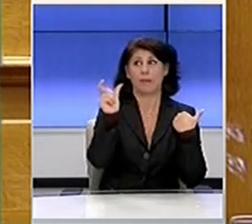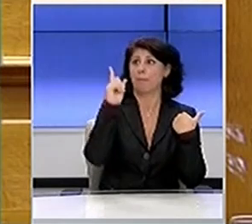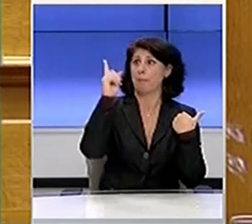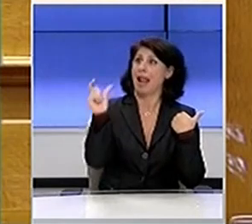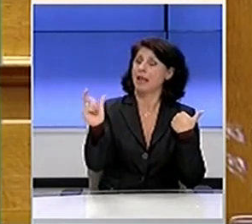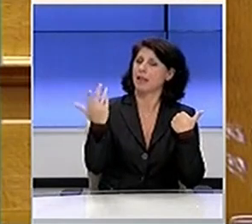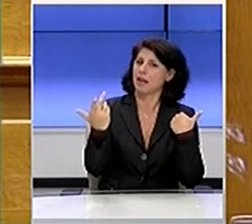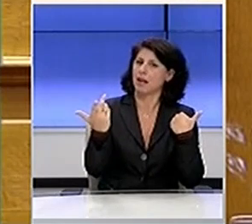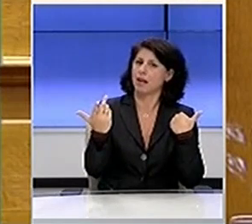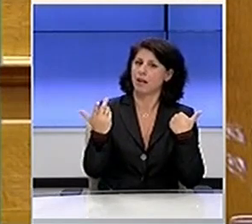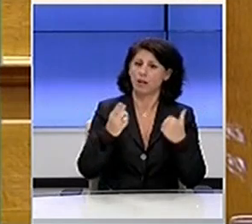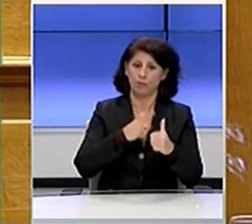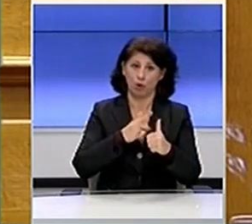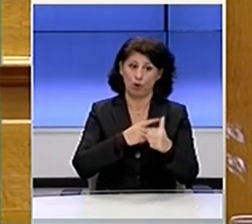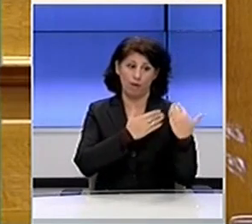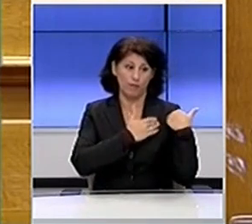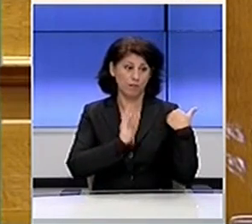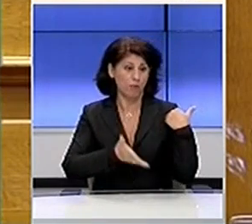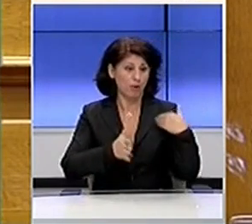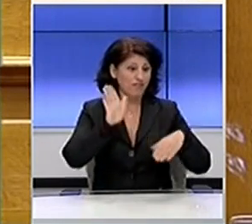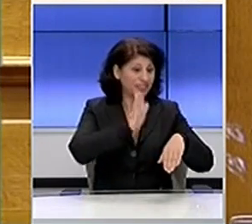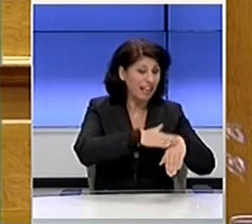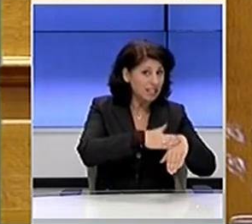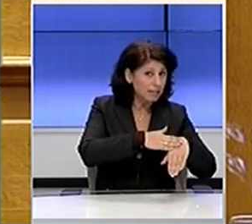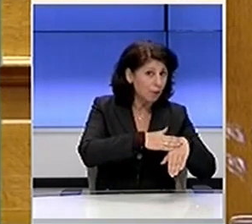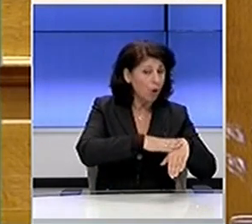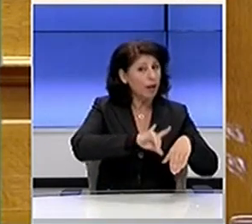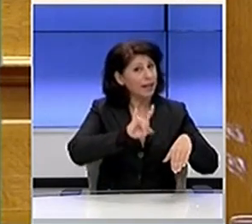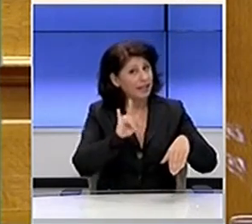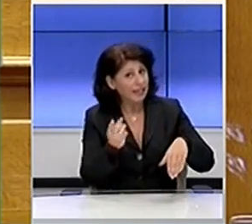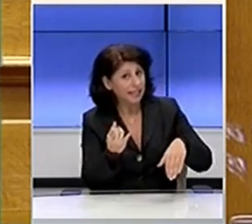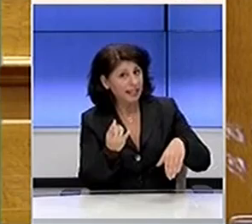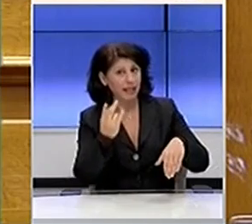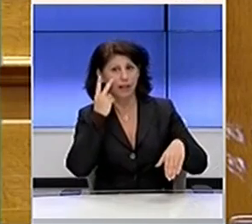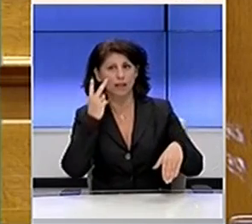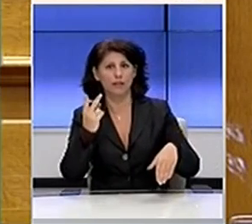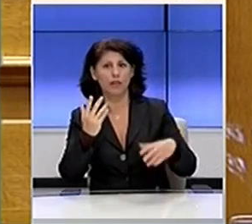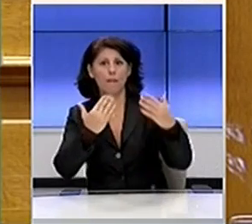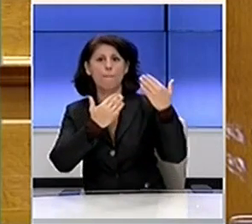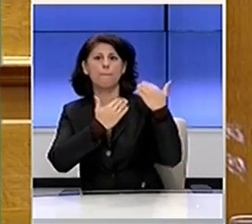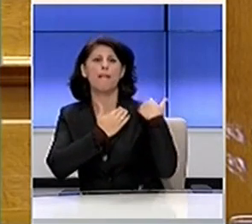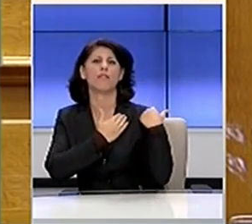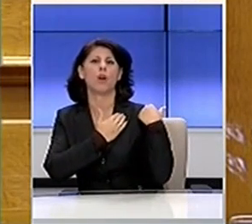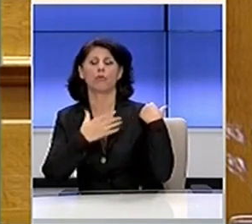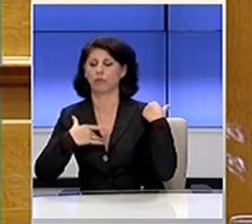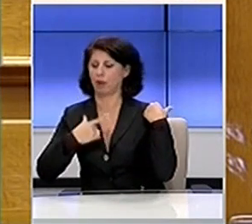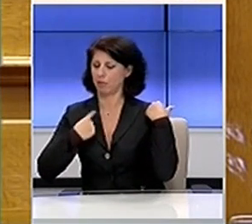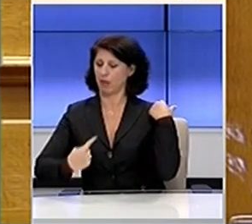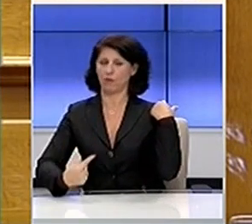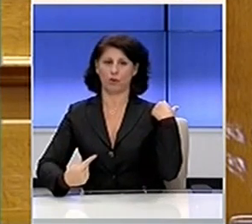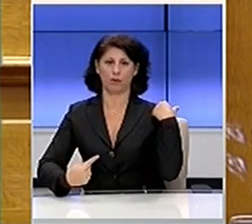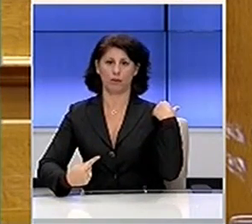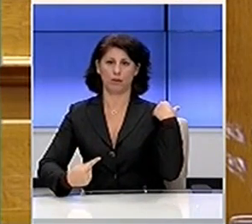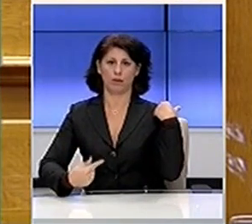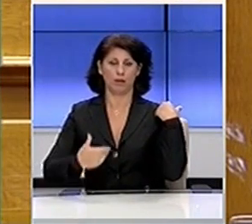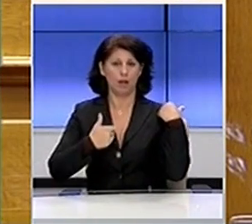την ευθύνη να τη δει κανείς ως στέξιμο ή μπορεί να τη δει κανείς ως υπευθυνότητα. Διαβάζω